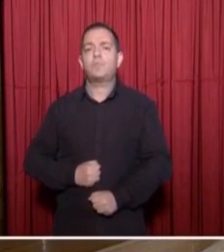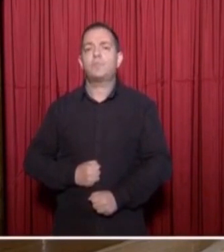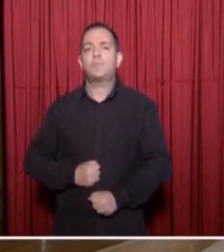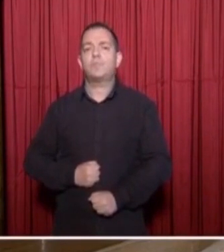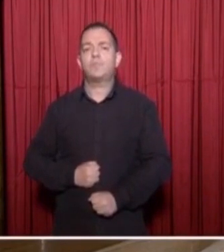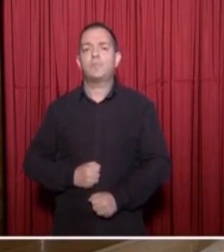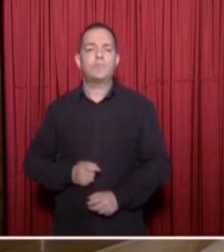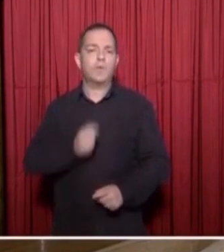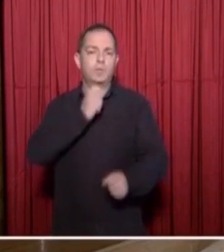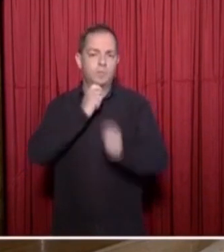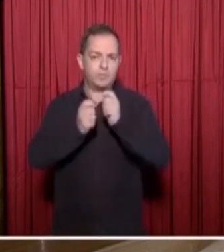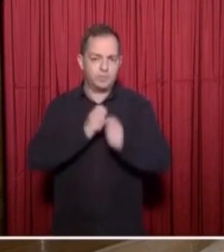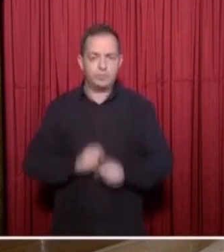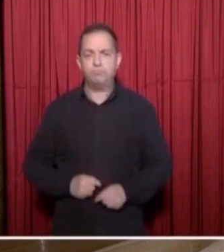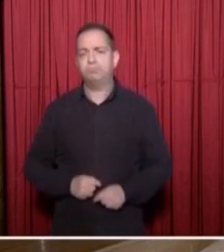είναι παράδοξο